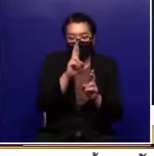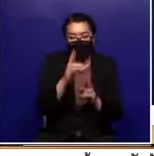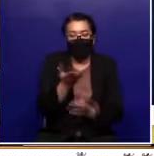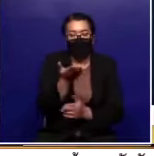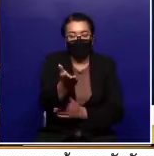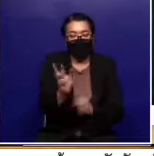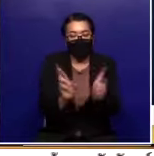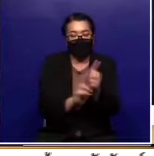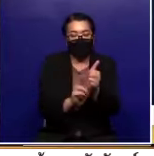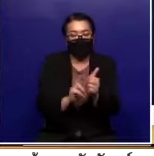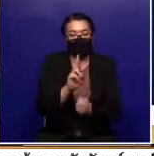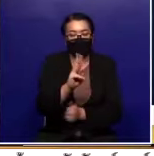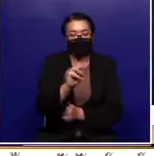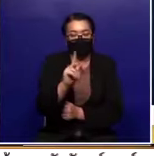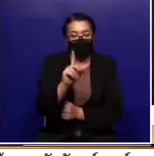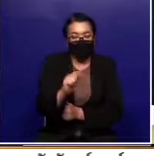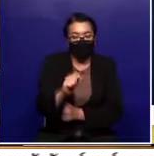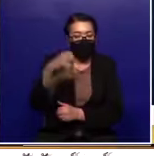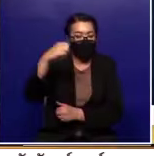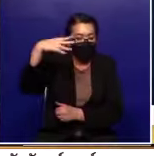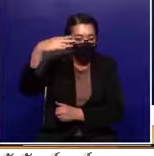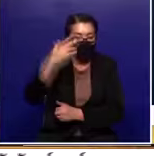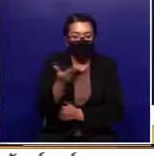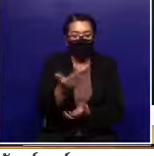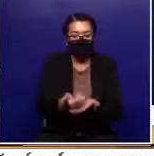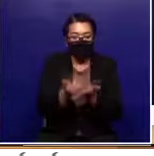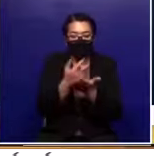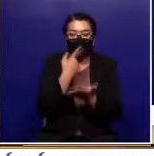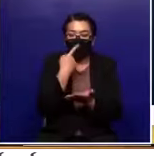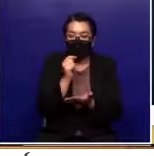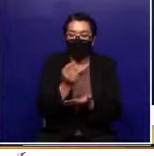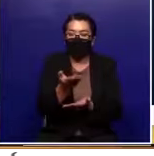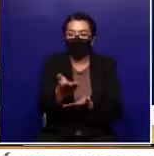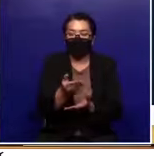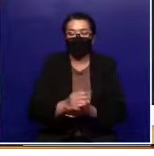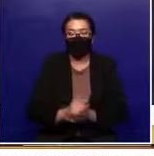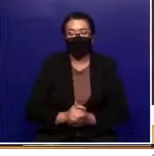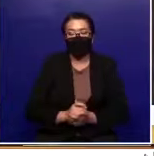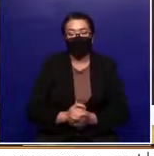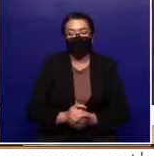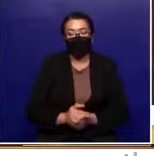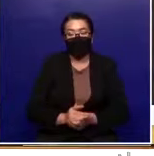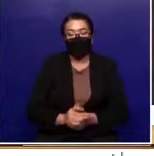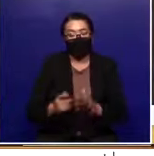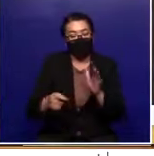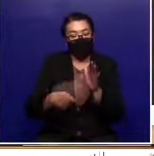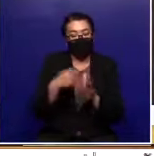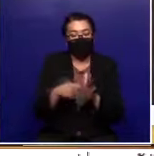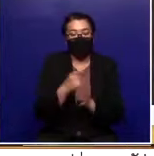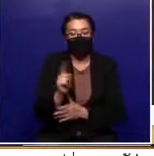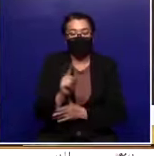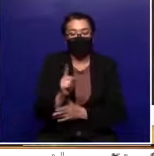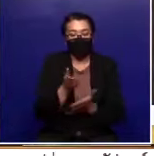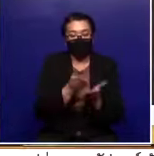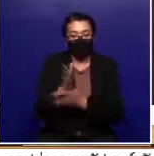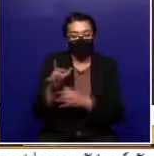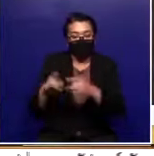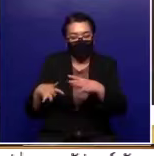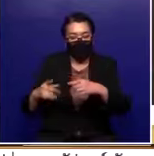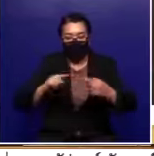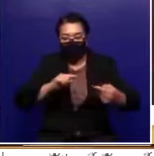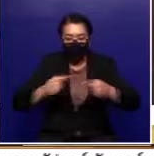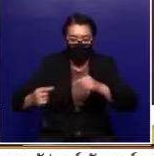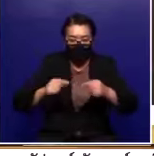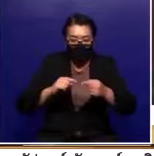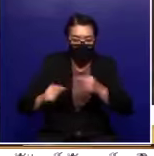ารพครับผมจึงอยากจะบอกว่าเหตุผลกลใดหรือพรรคฝ่ายค้านถกเถียงกันเยอะแยะมาก